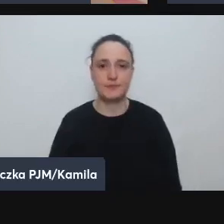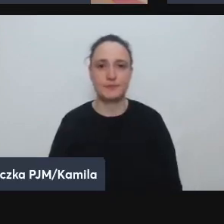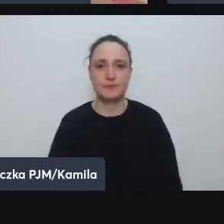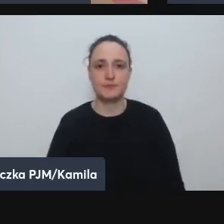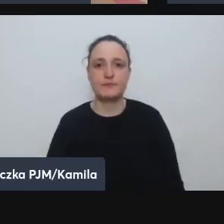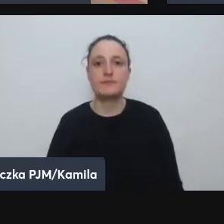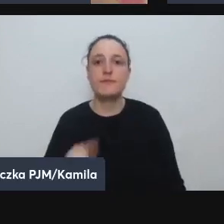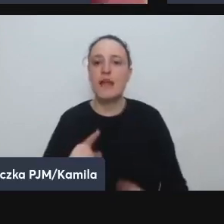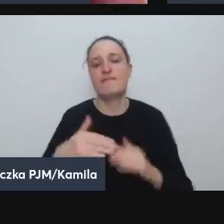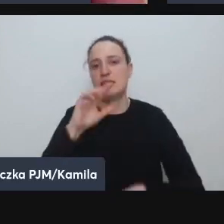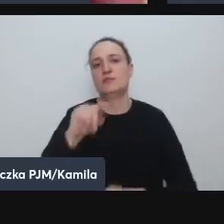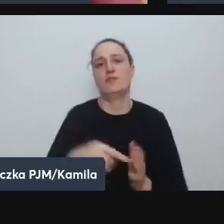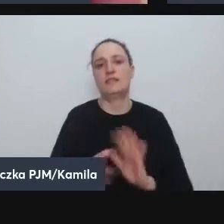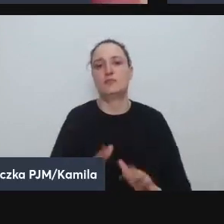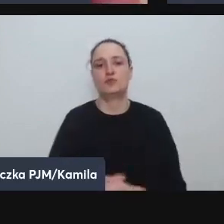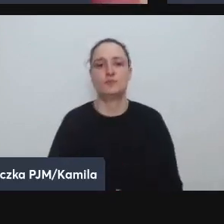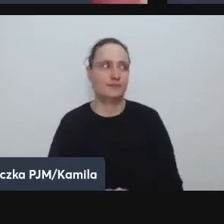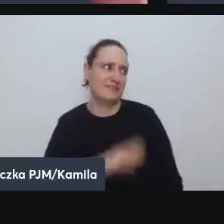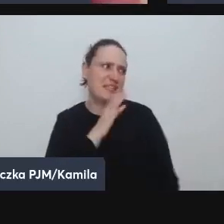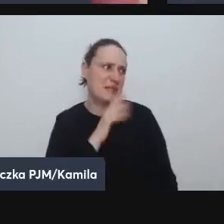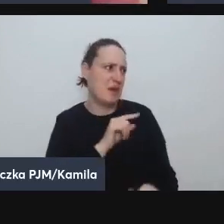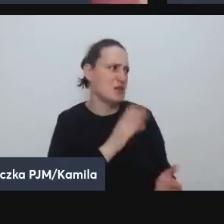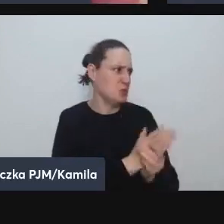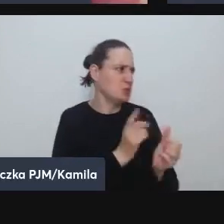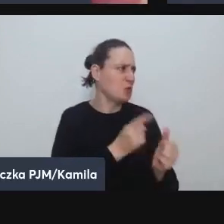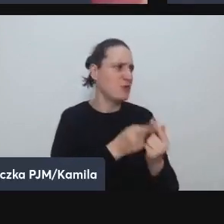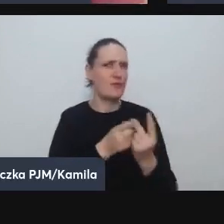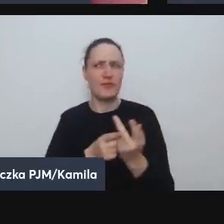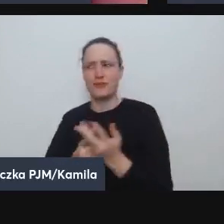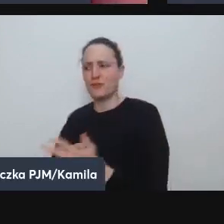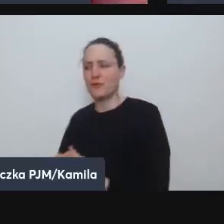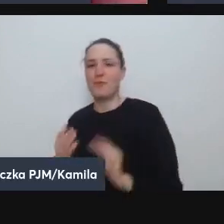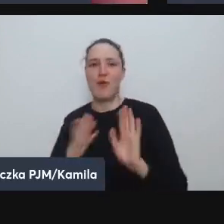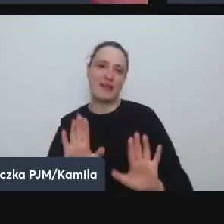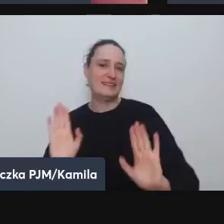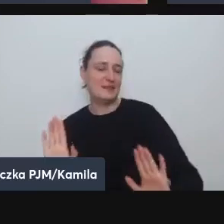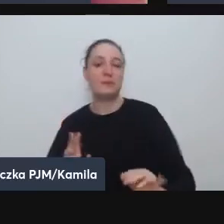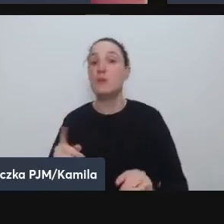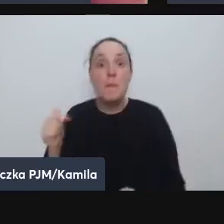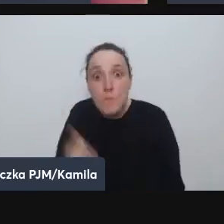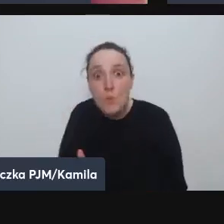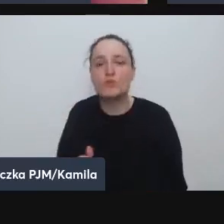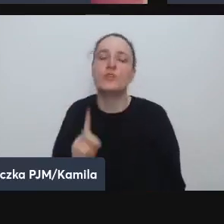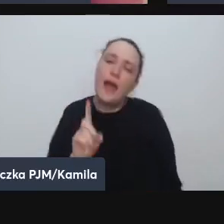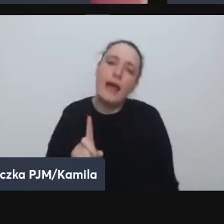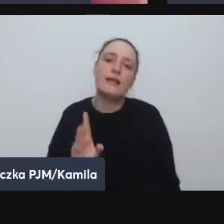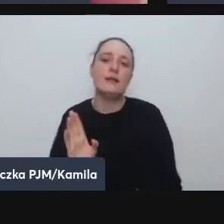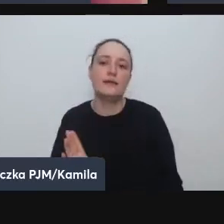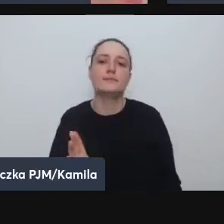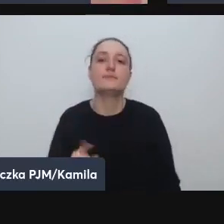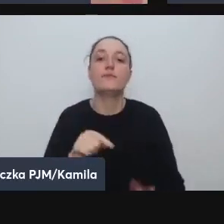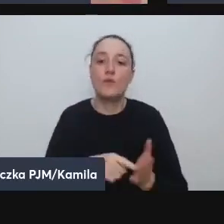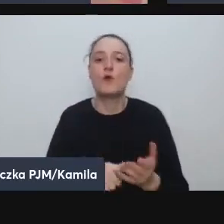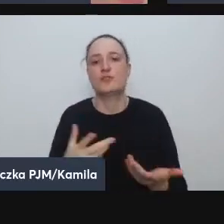Chyba pokazałam większość z rzeczy, którym jestem tu obłożona. A tak jak mówię, nie trzeba i absolutnie bym powiedziała, wiecie, że ta autentyczność i ten